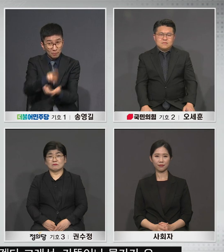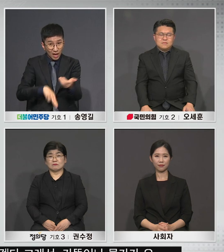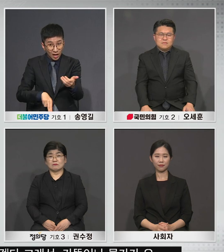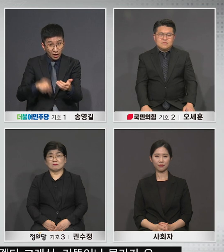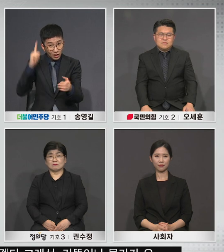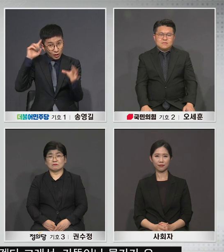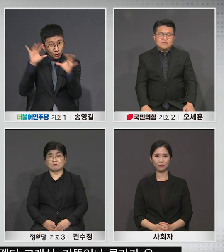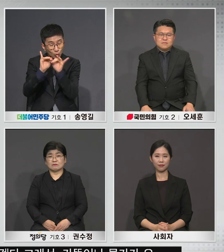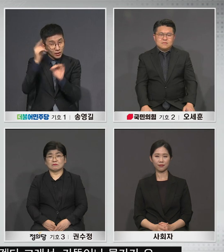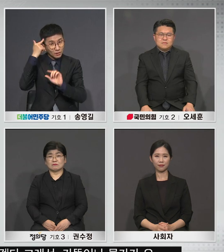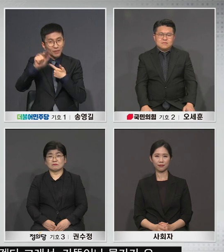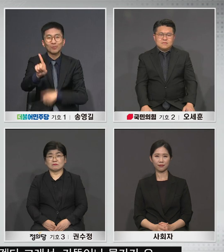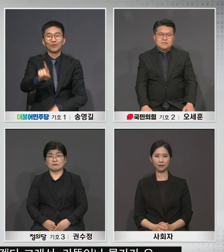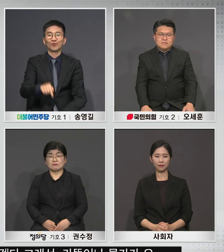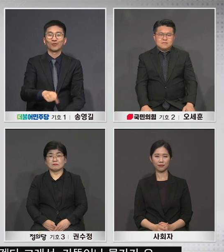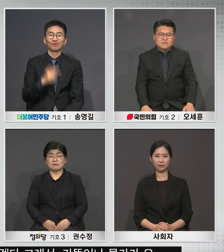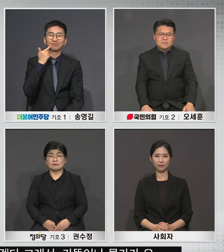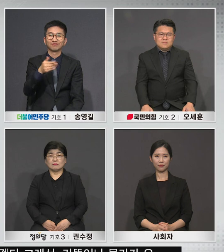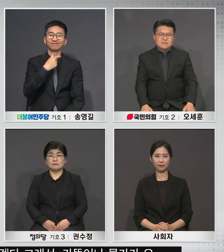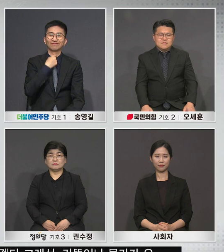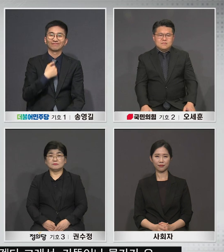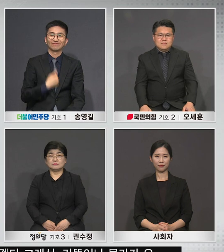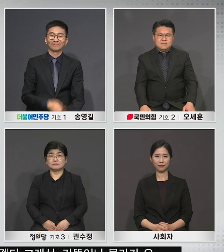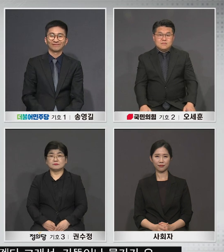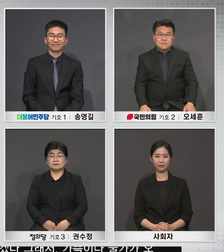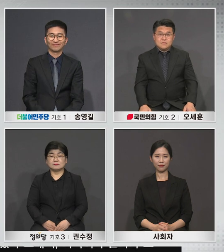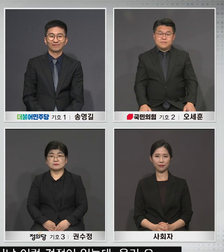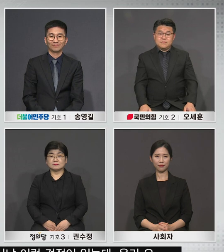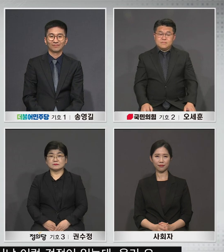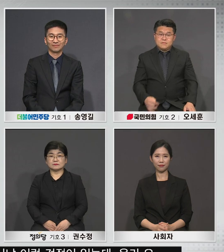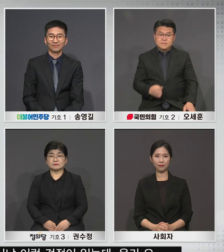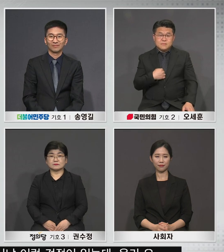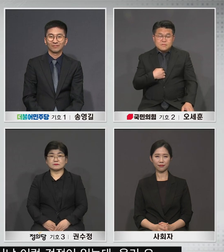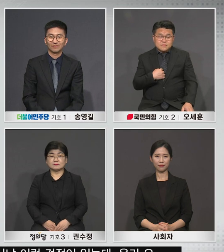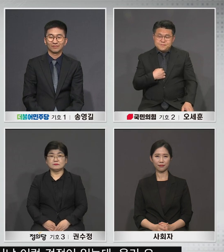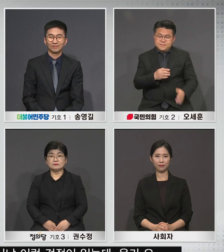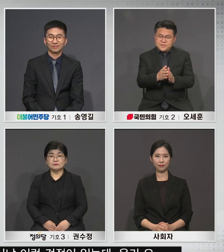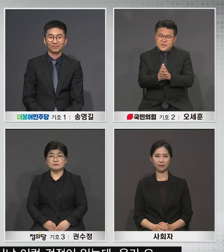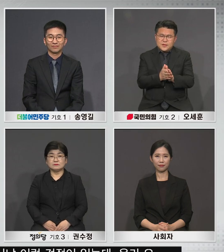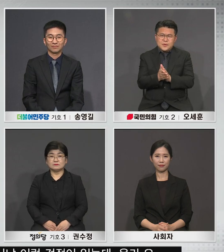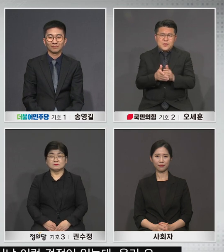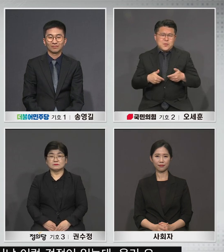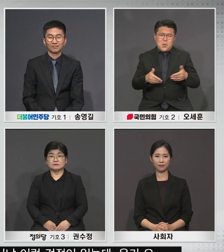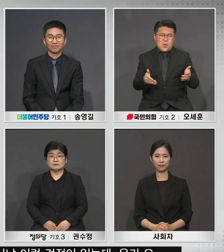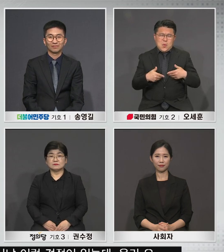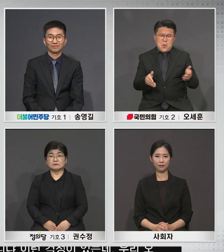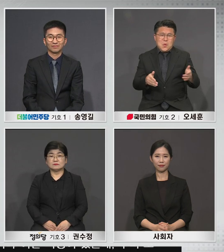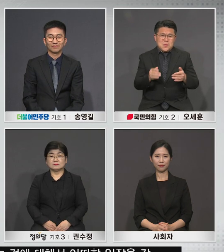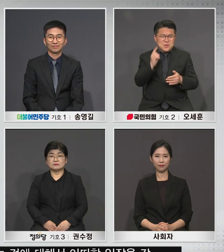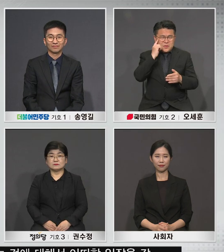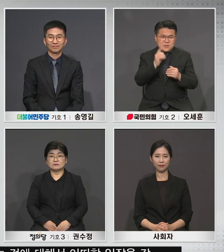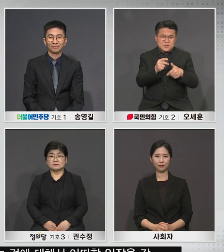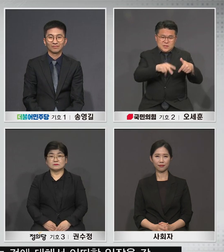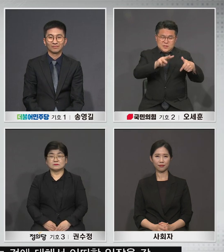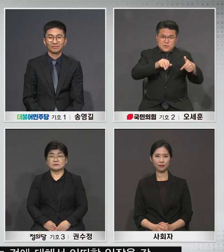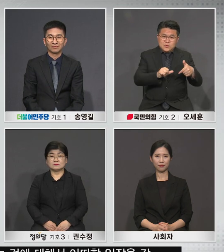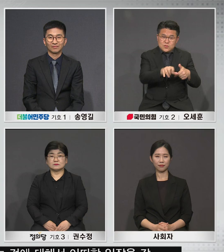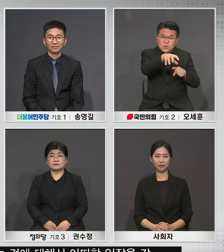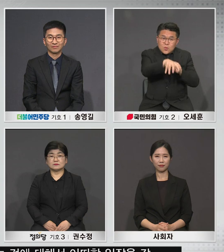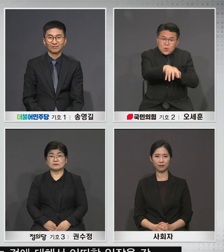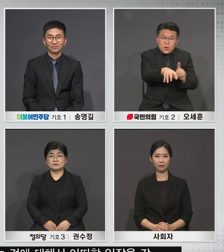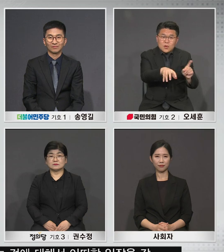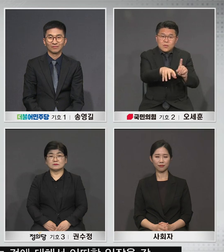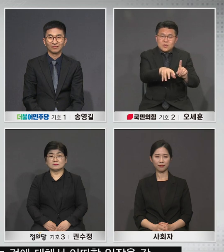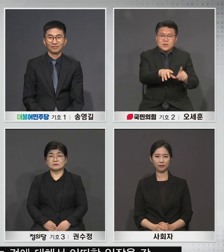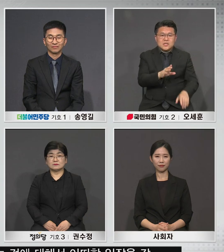어떠한 입장을 갖고 계신지 답변 부탁합니다. 저는 굳이 그럴 필요가 없다고 생각합니다. 인천공항은 상당히